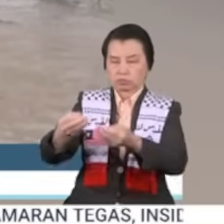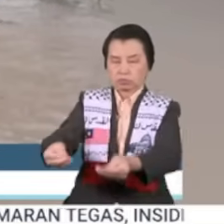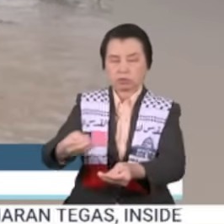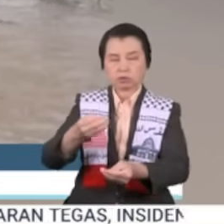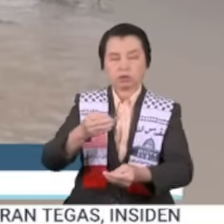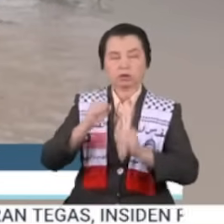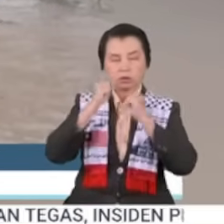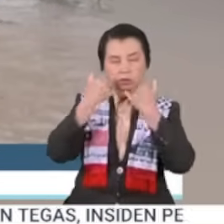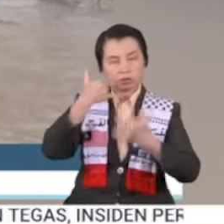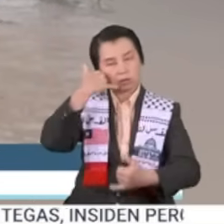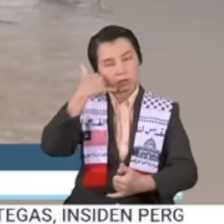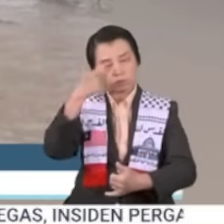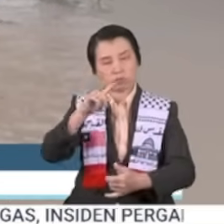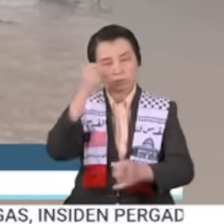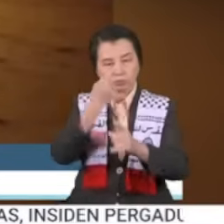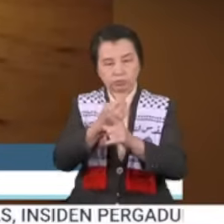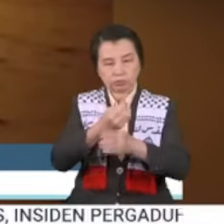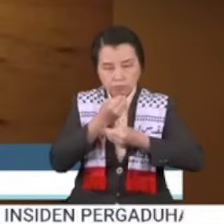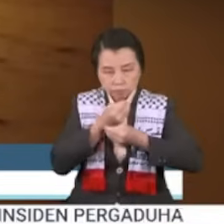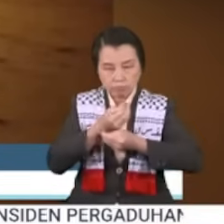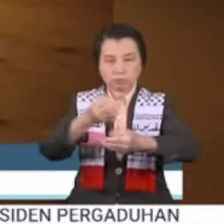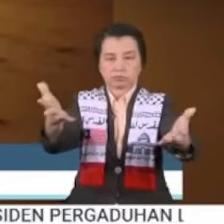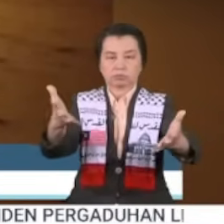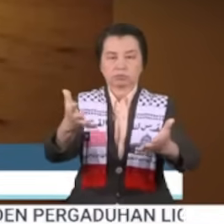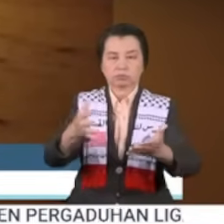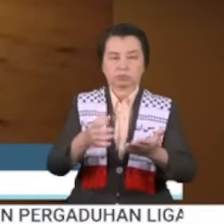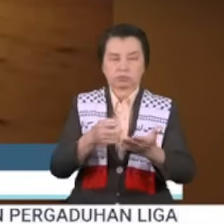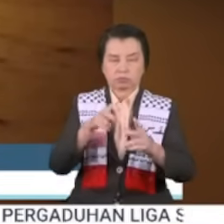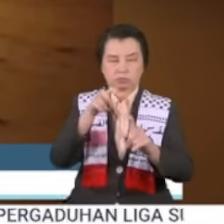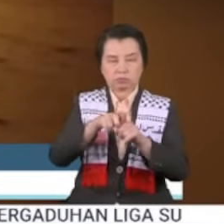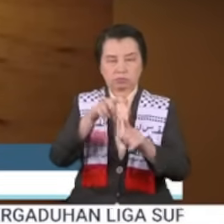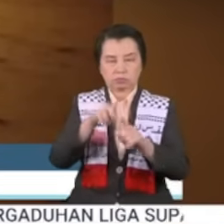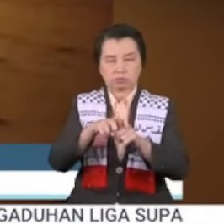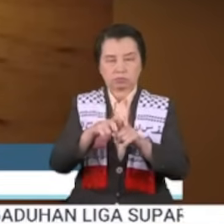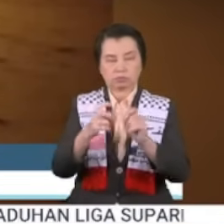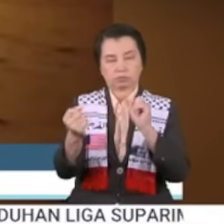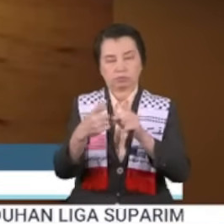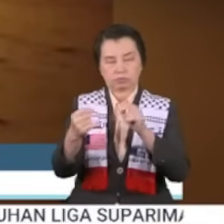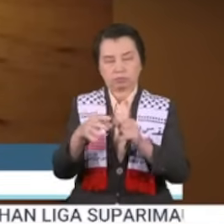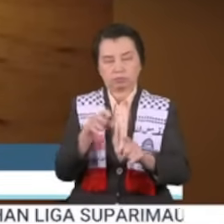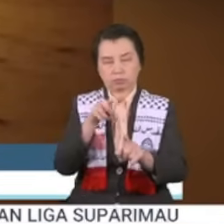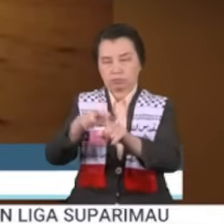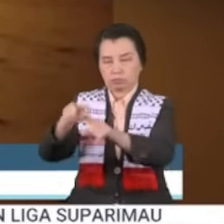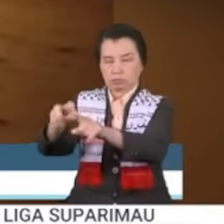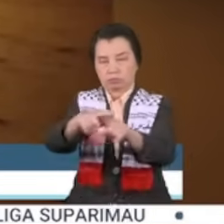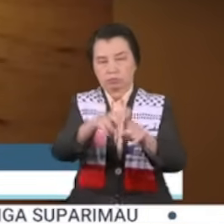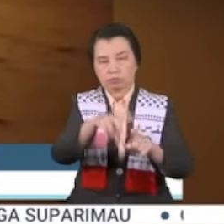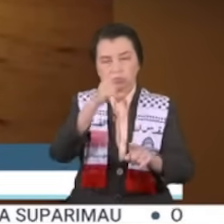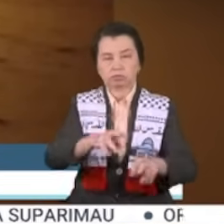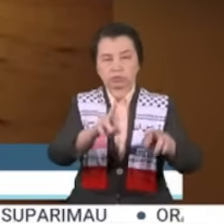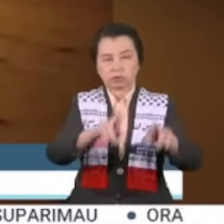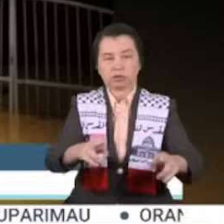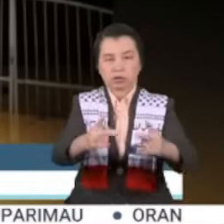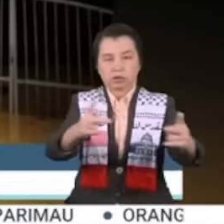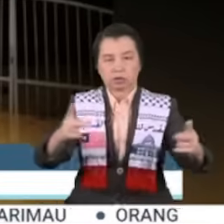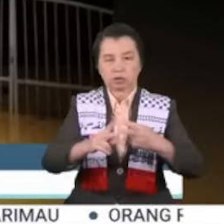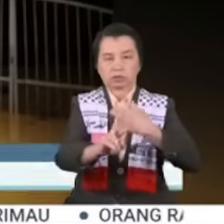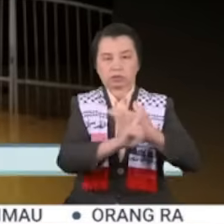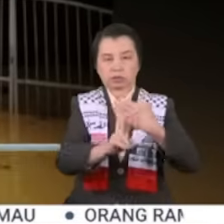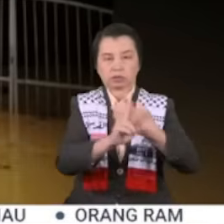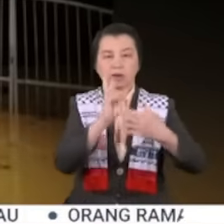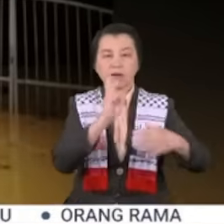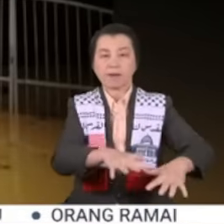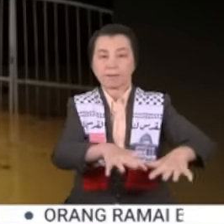Syarikat telekomunikasi bagi tujuan sebaran sistem pesanan ringkas dan flash broadcast secara bersasar kepada penduduk di kawasan berisiko